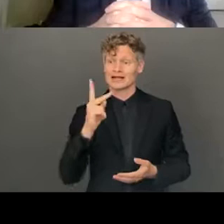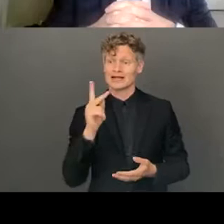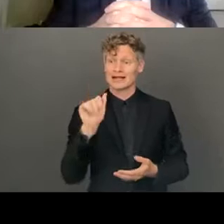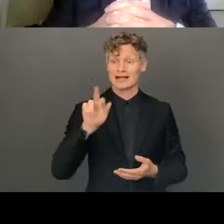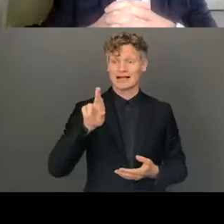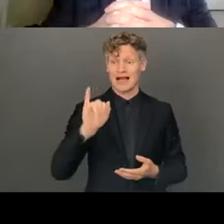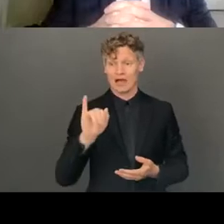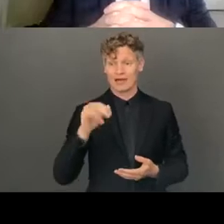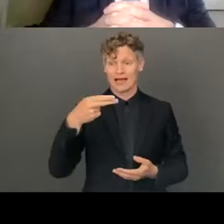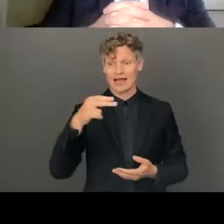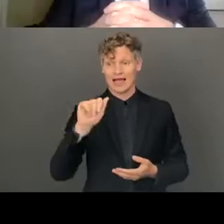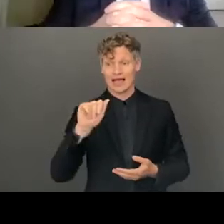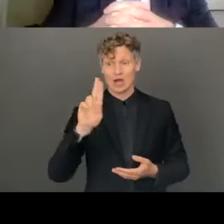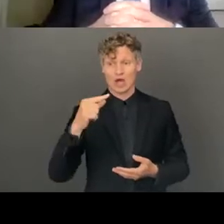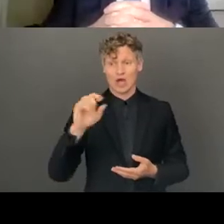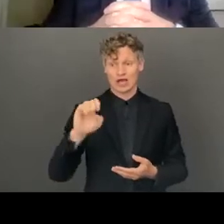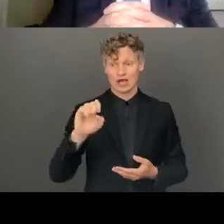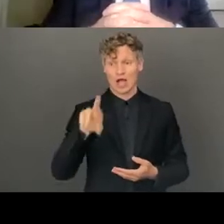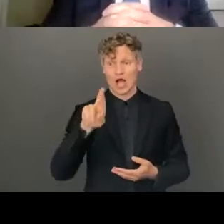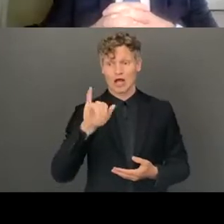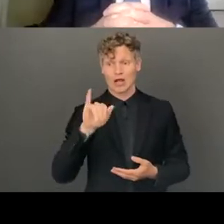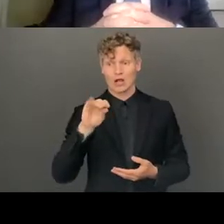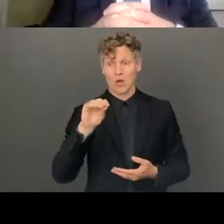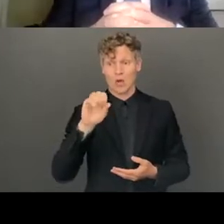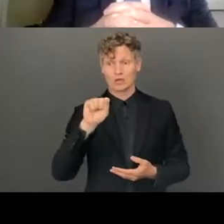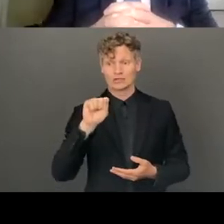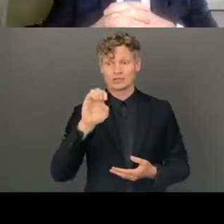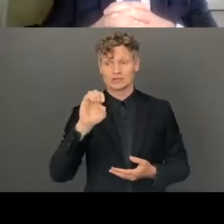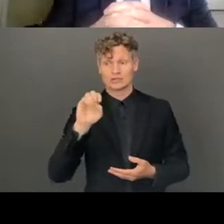du gouvernement de Norvège. Vous avez la parole.